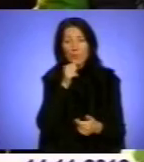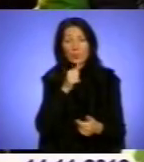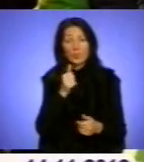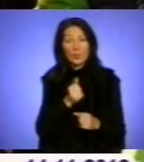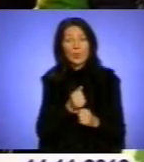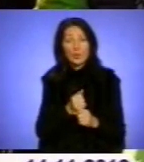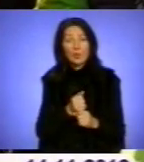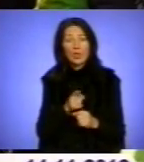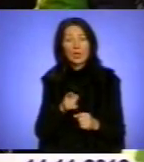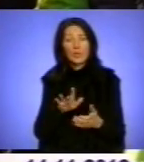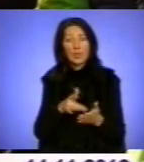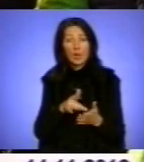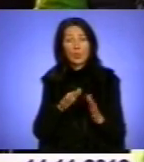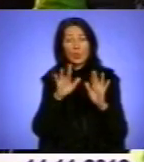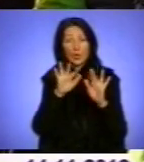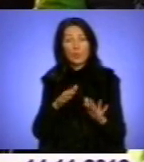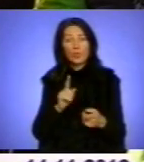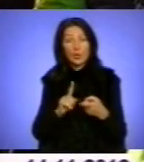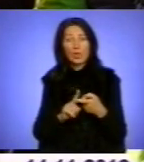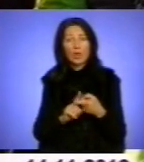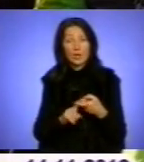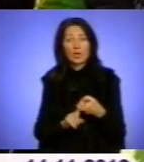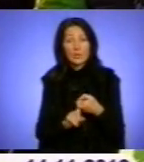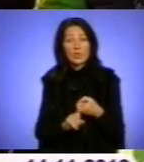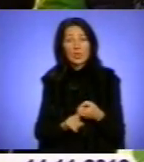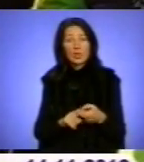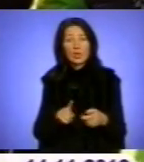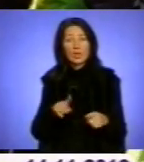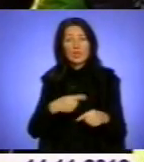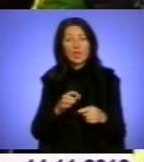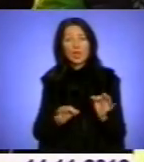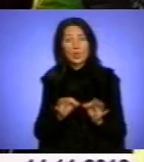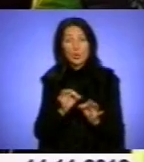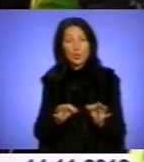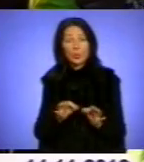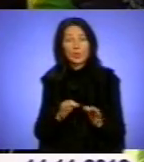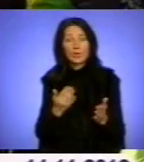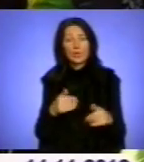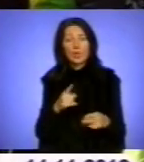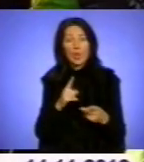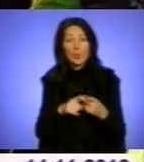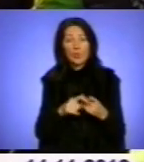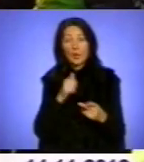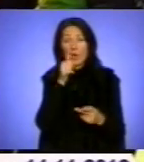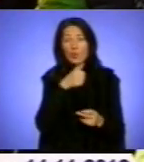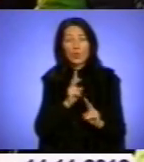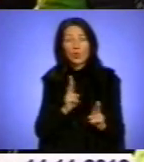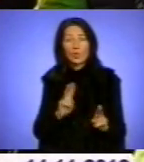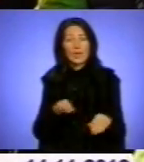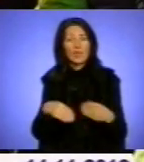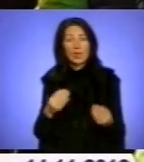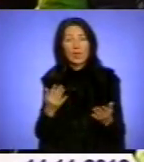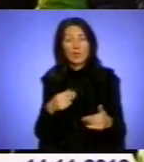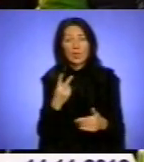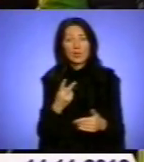на рахунку на комп'ютері висить. Через суд пішло 760 гривень, вже півтора року ніхто нам не віддає. Його вже другі